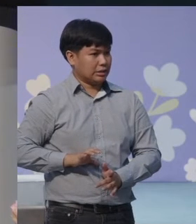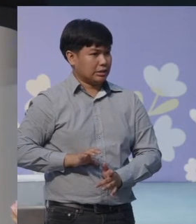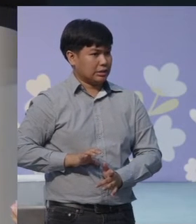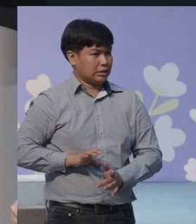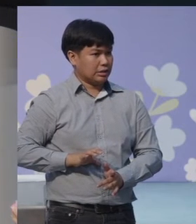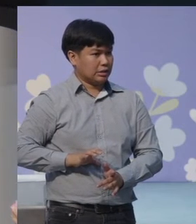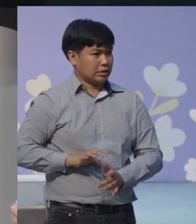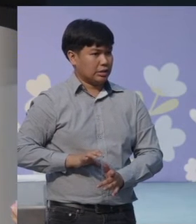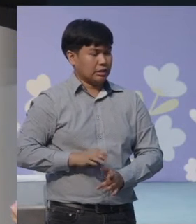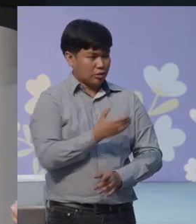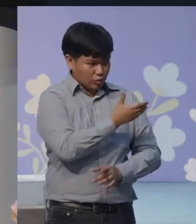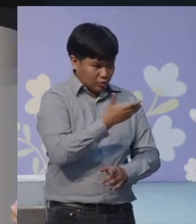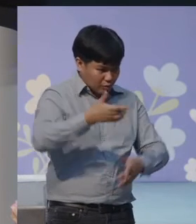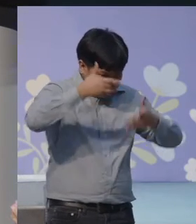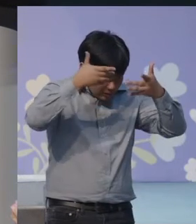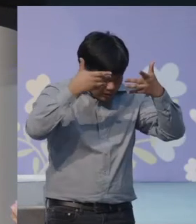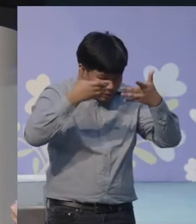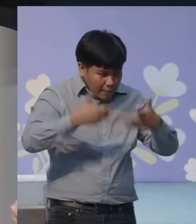at inyong